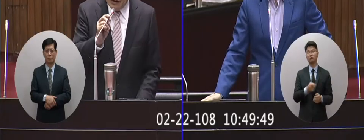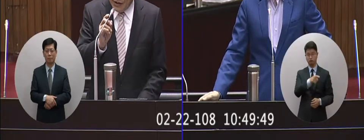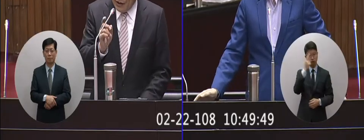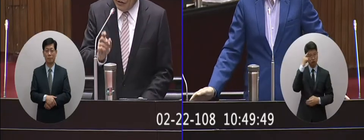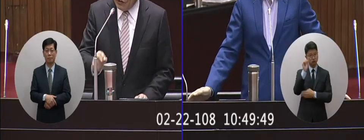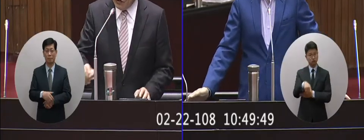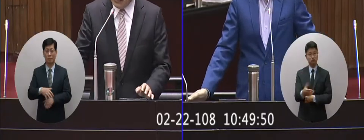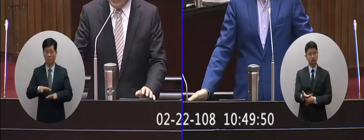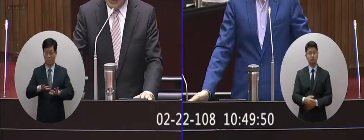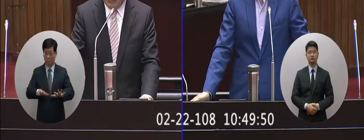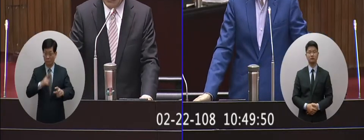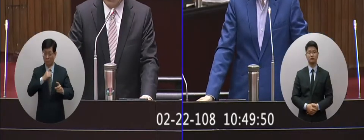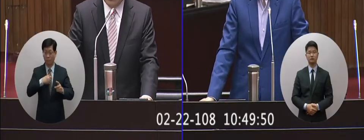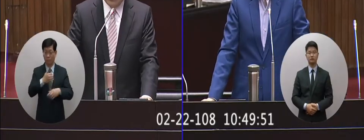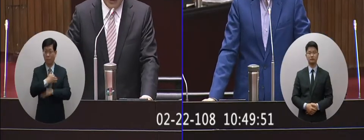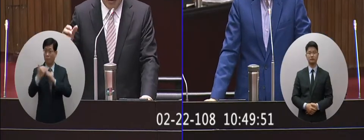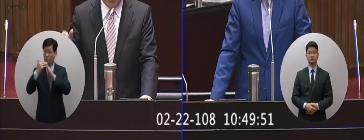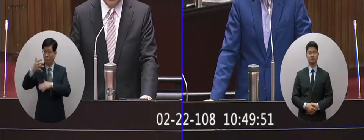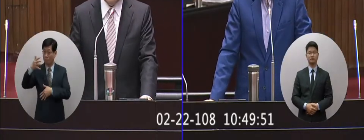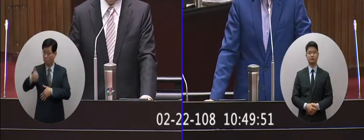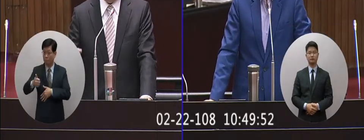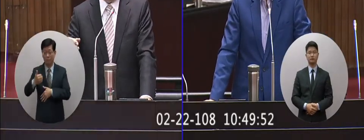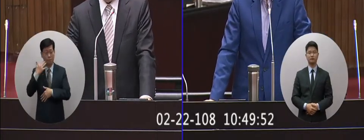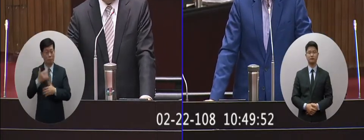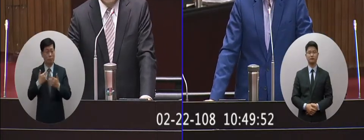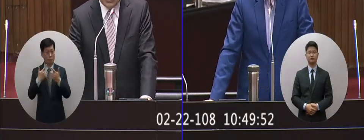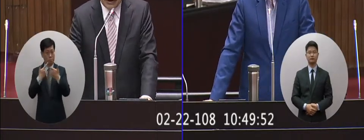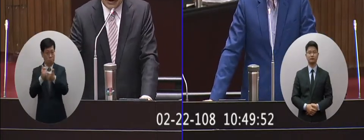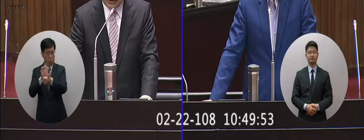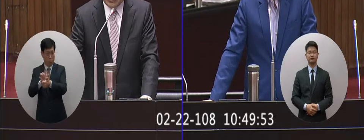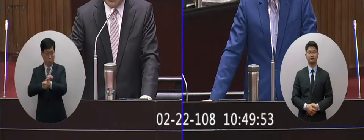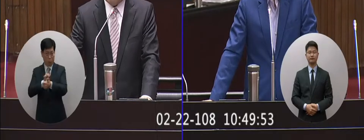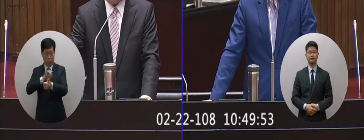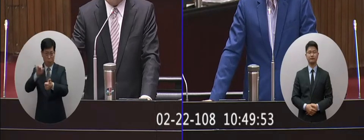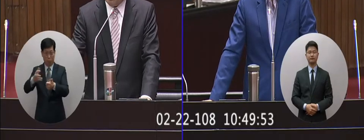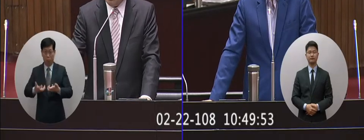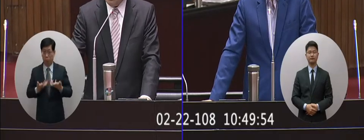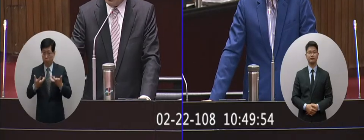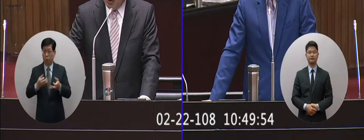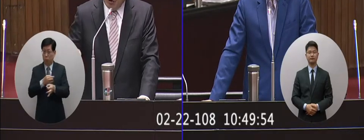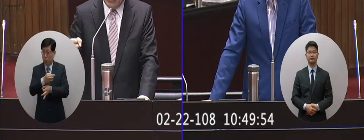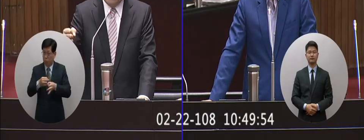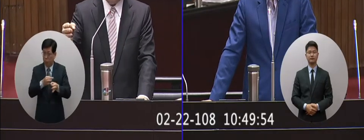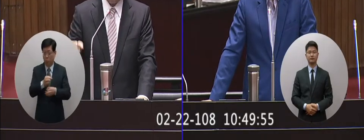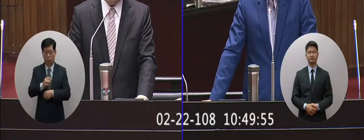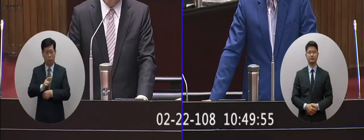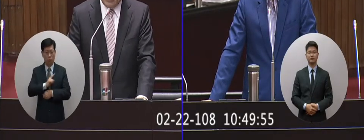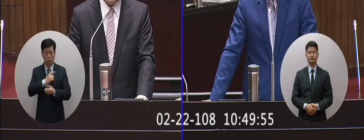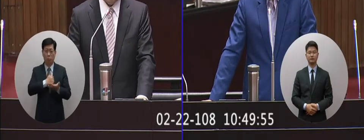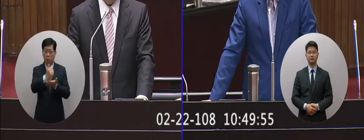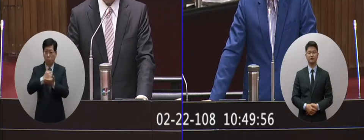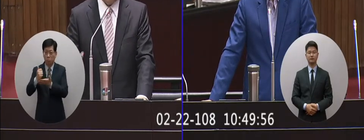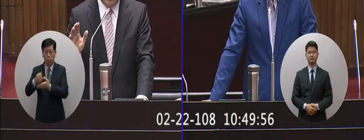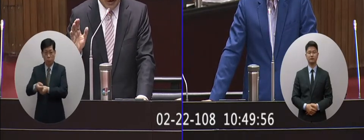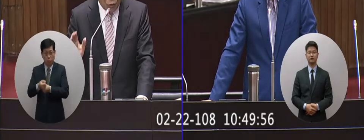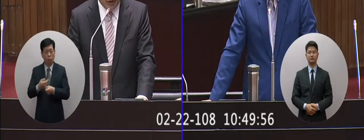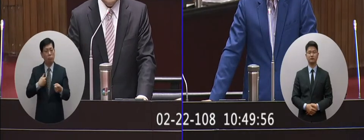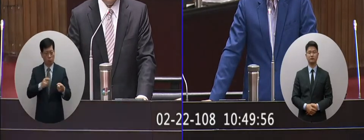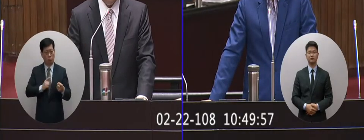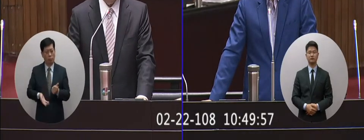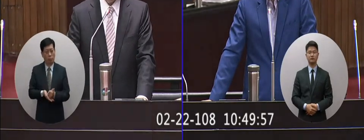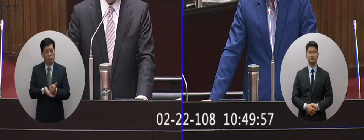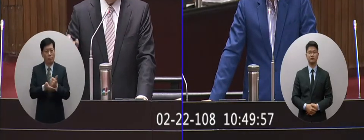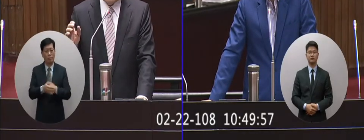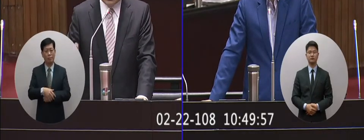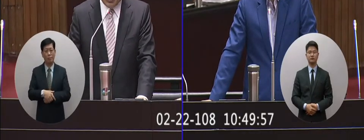哎，县市长要为地方拼经济，要出口来多外销，我们都很鼓